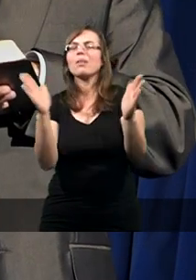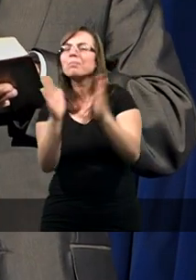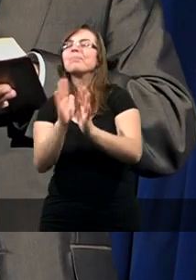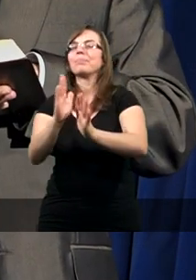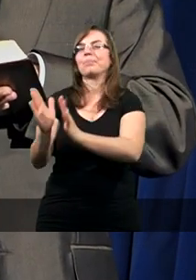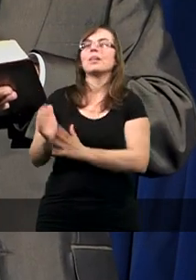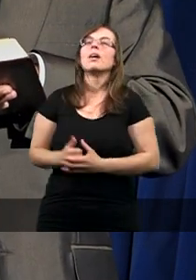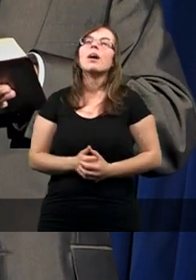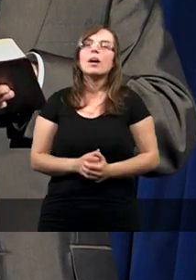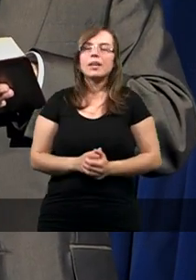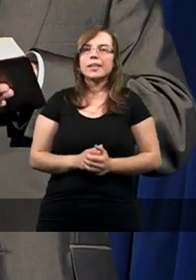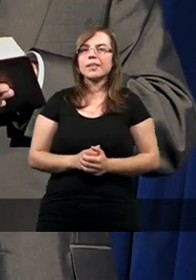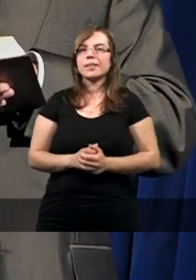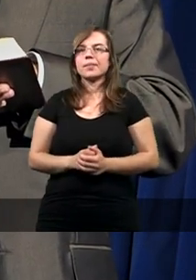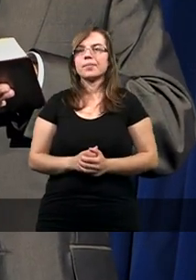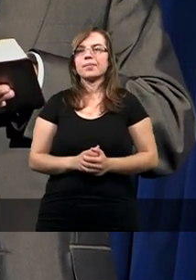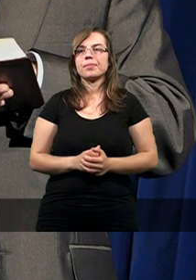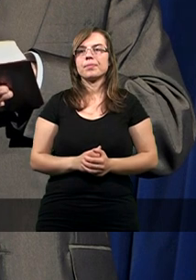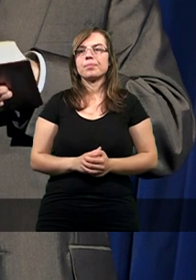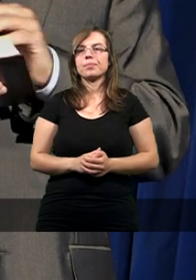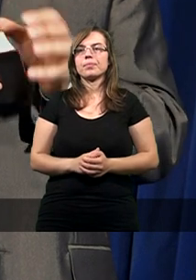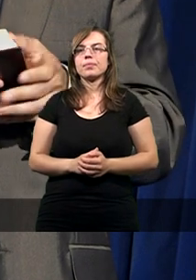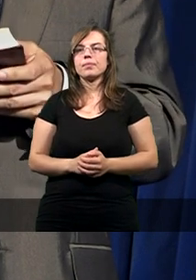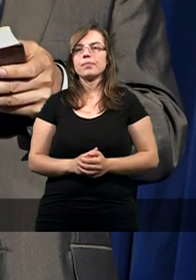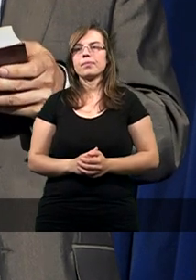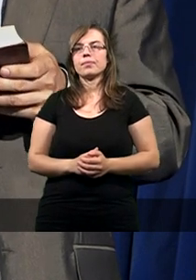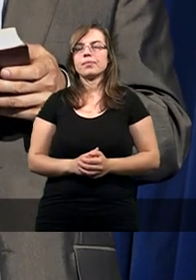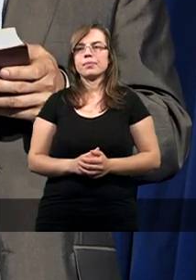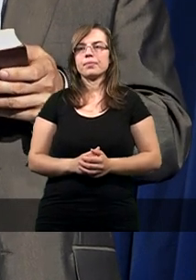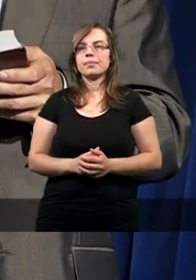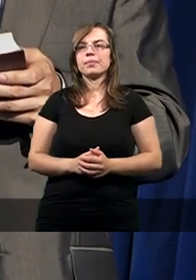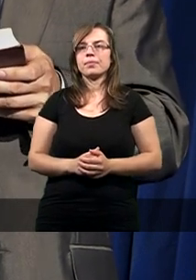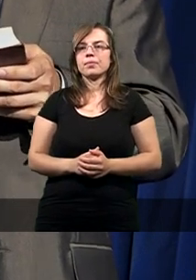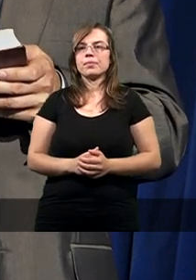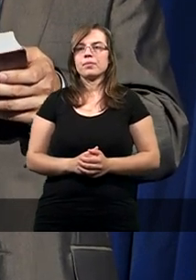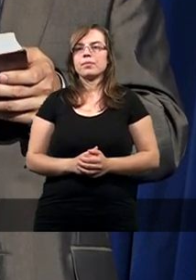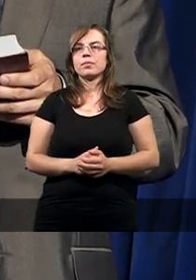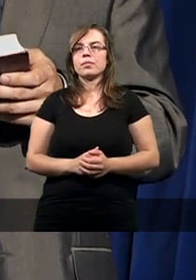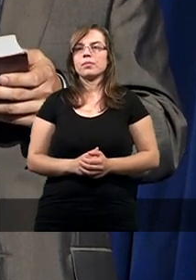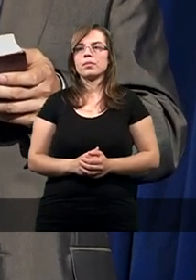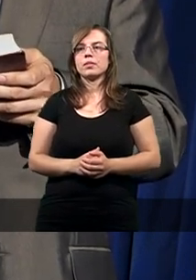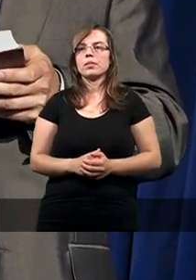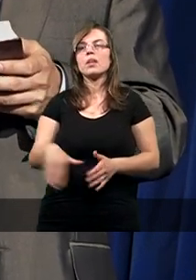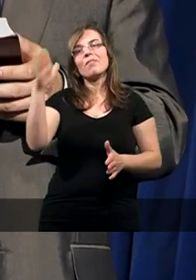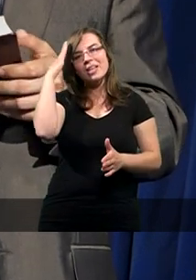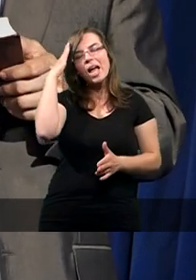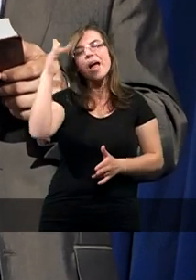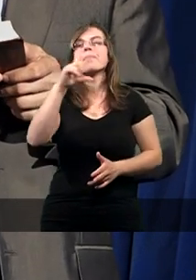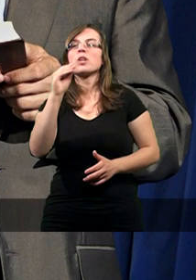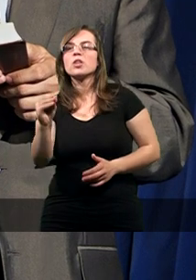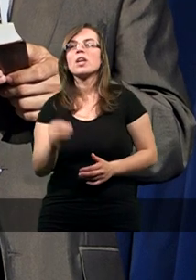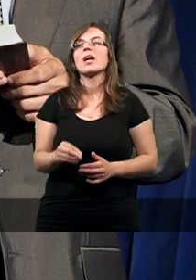that Jesus received word from Mary and Martha that their brother Lazarus was sick. Wiemy,